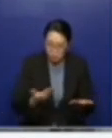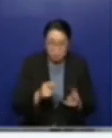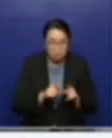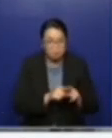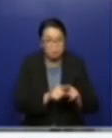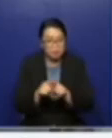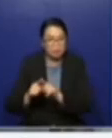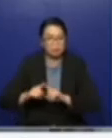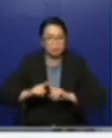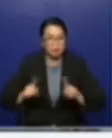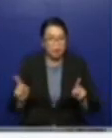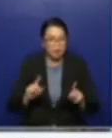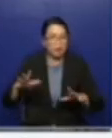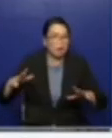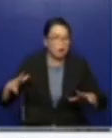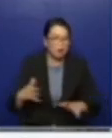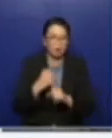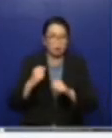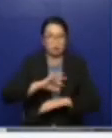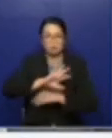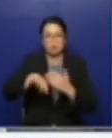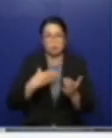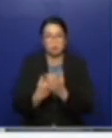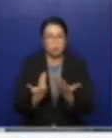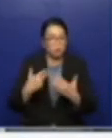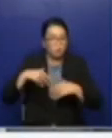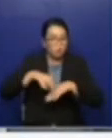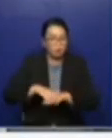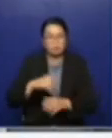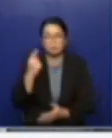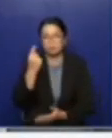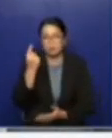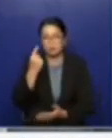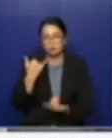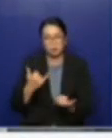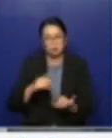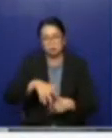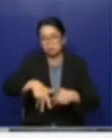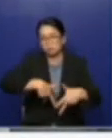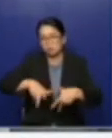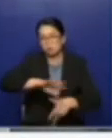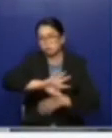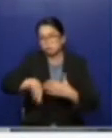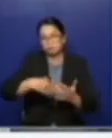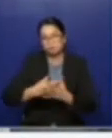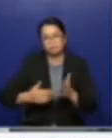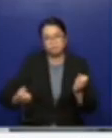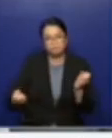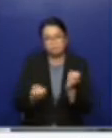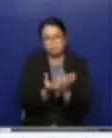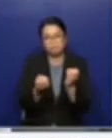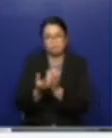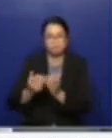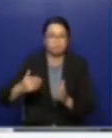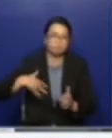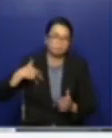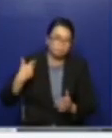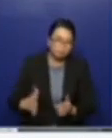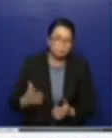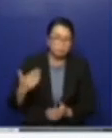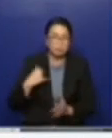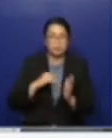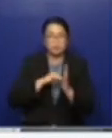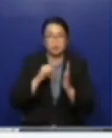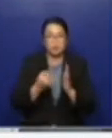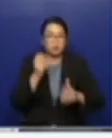ทศนะครับได้รับผลกระทบเดือดร้อนอย่างทั่วหน้าผมยกตัวอย่างเช่นจังหวัดลพบุรีมีเขต